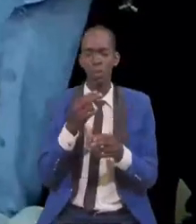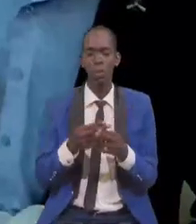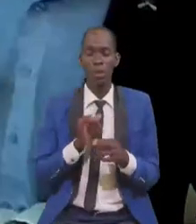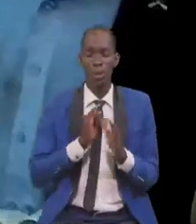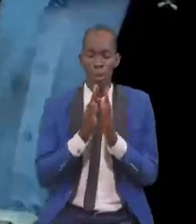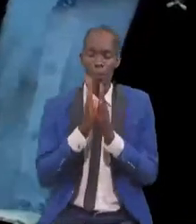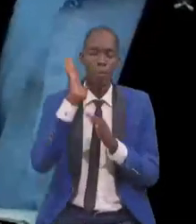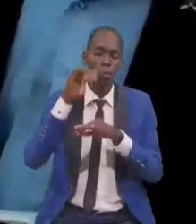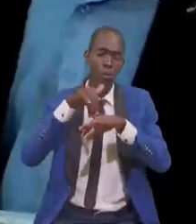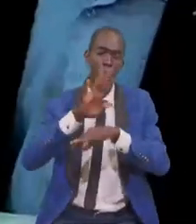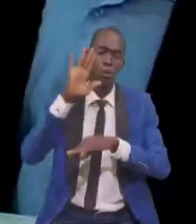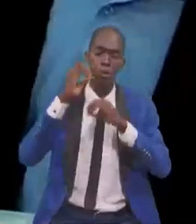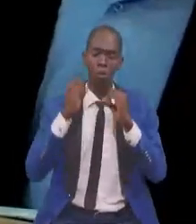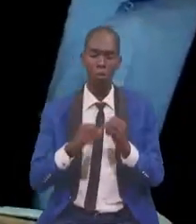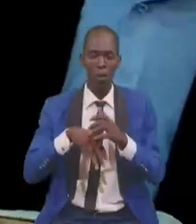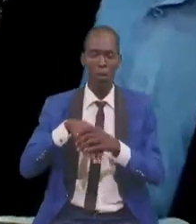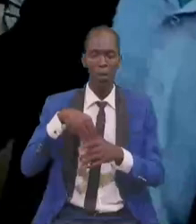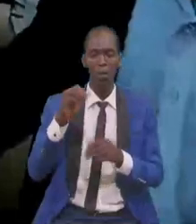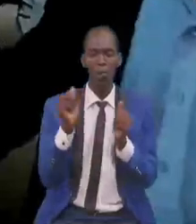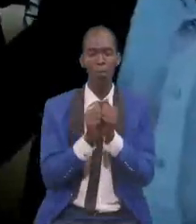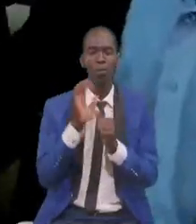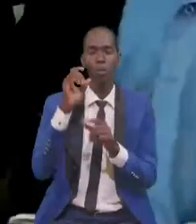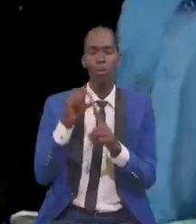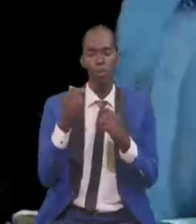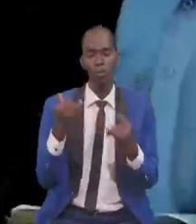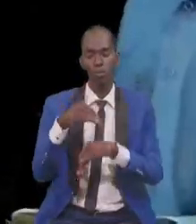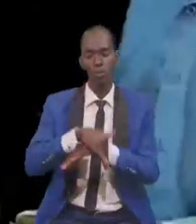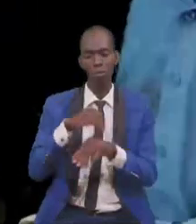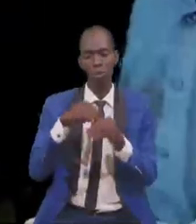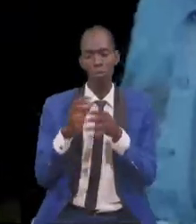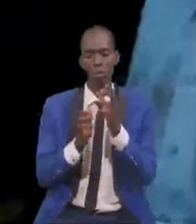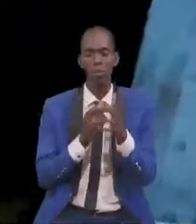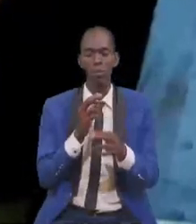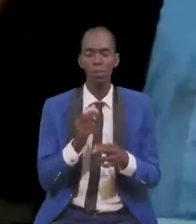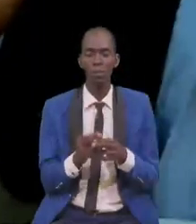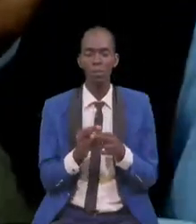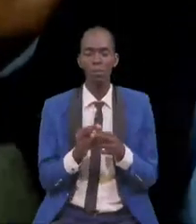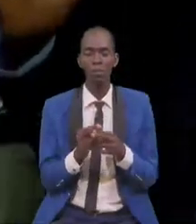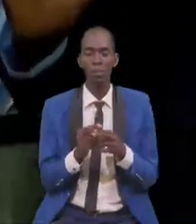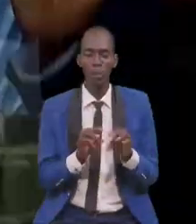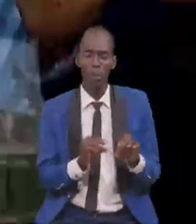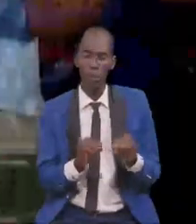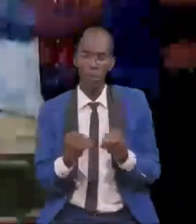nom-là. Je prie que tu envoies ta puissance avec ta parole ce soir au nom de Jésus-Christ.